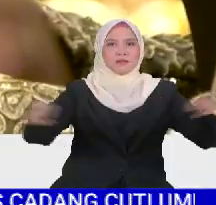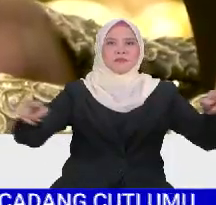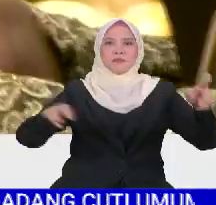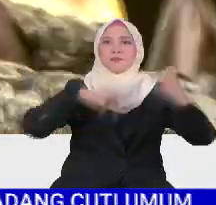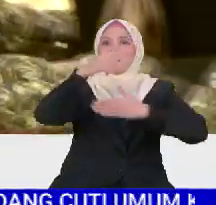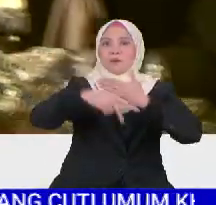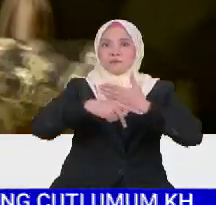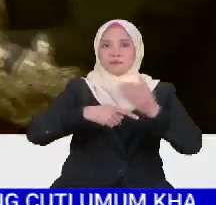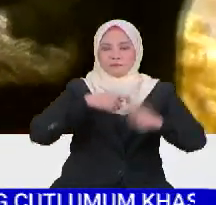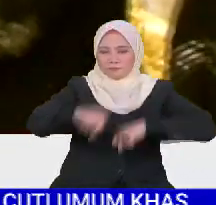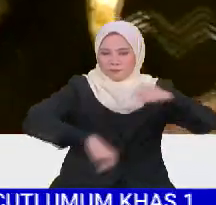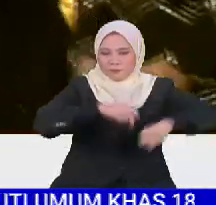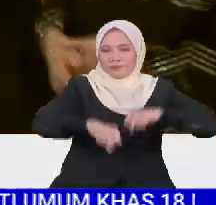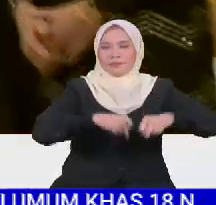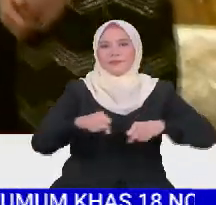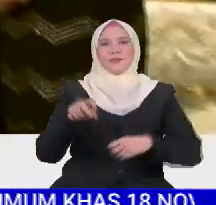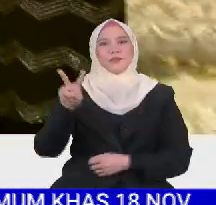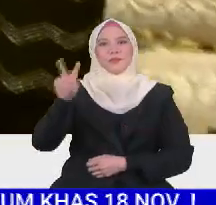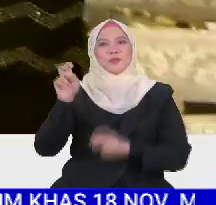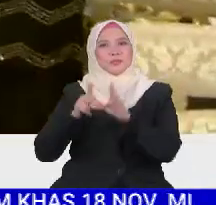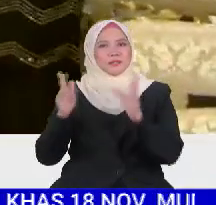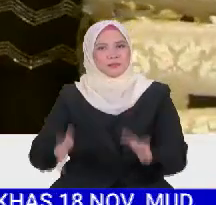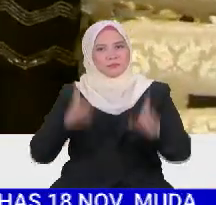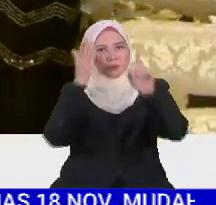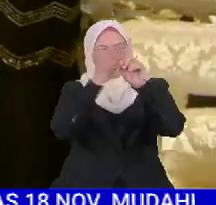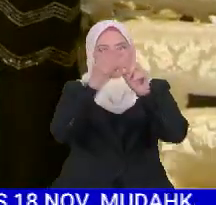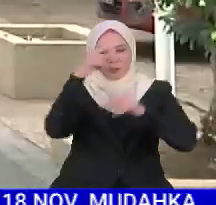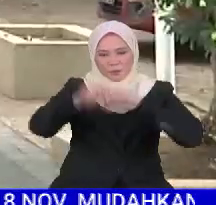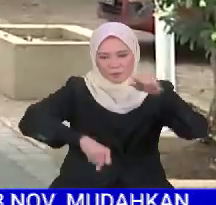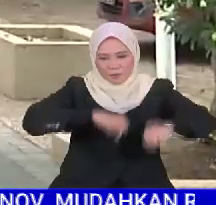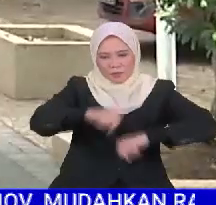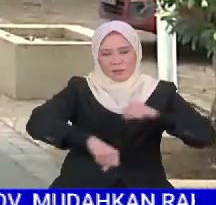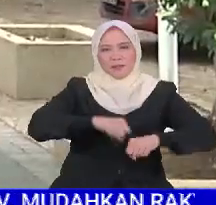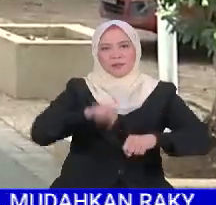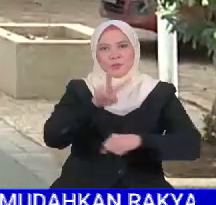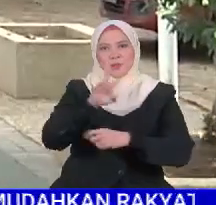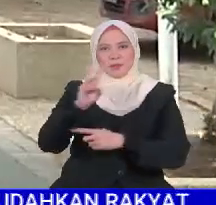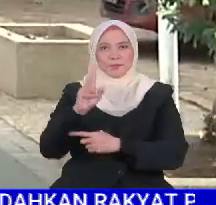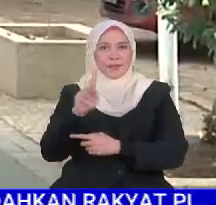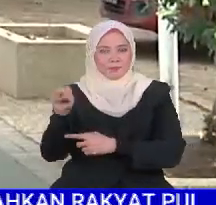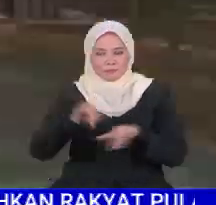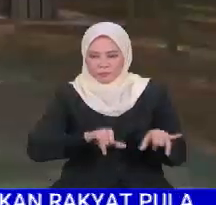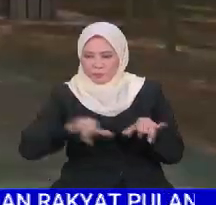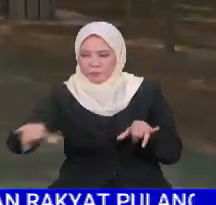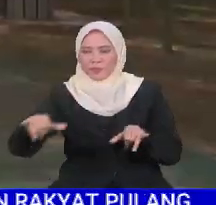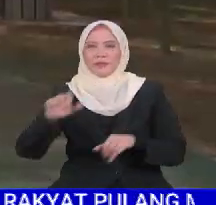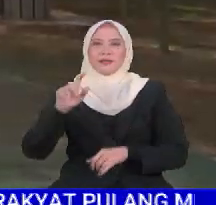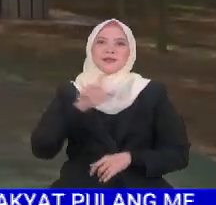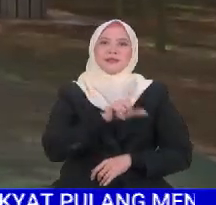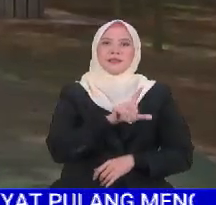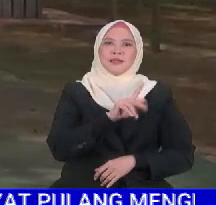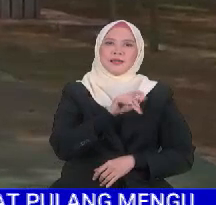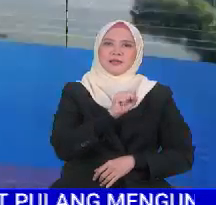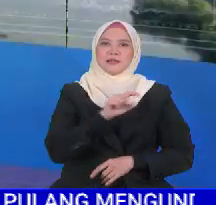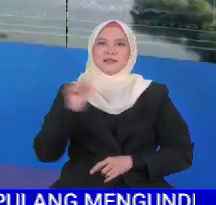program kayuhan tersebut selama 200 peserta disarankan melakukan kayuhan sejauh 26 km dari Teluk Likas ke